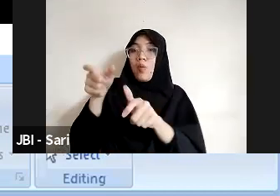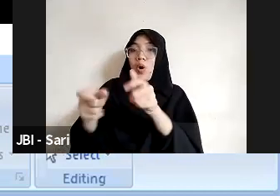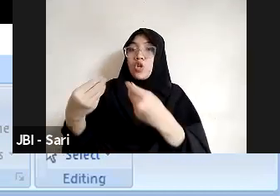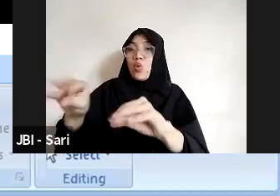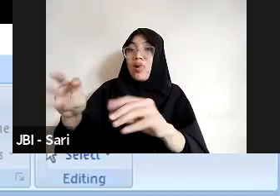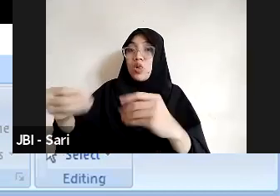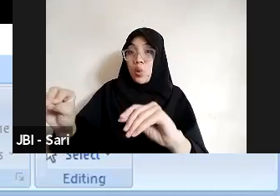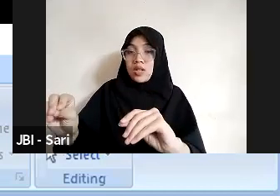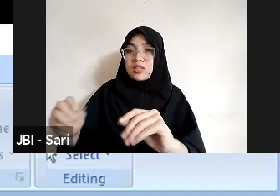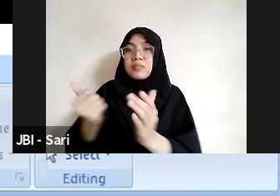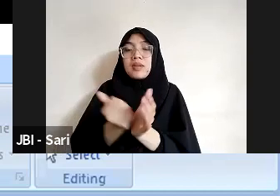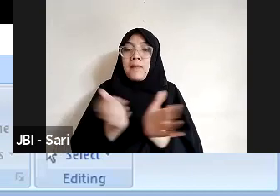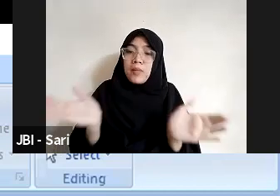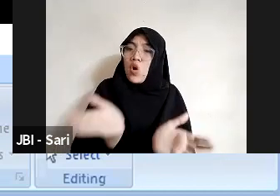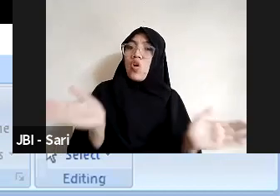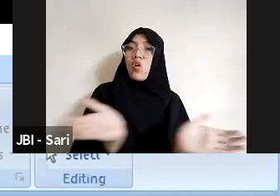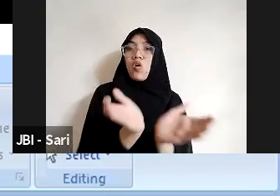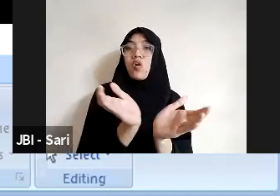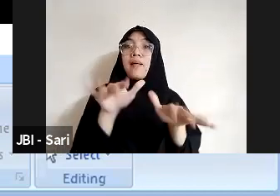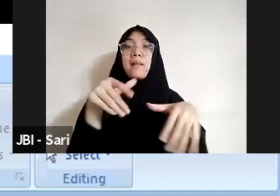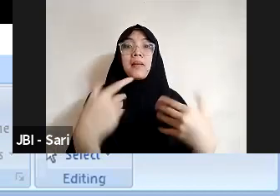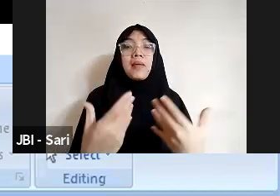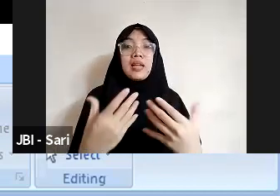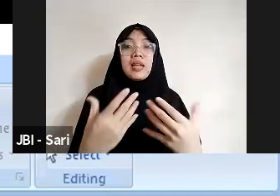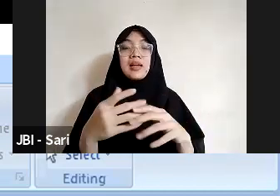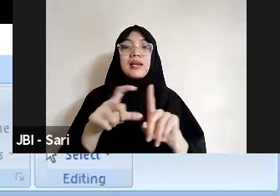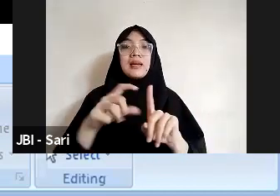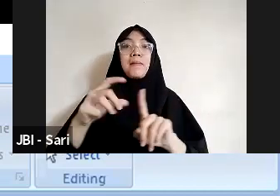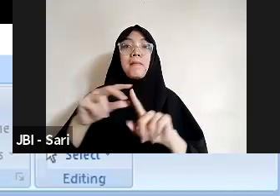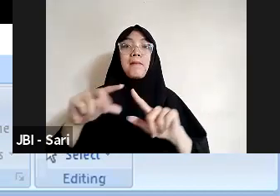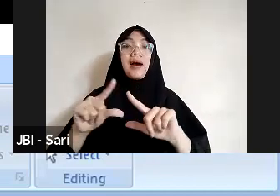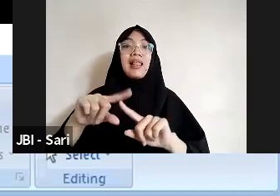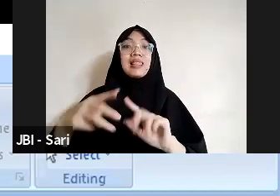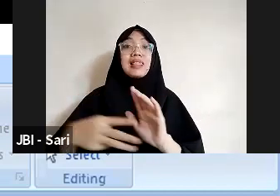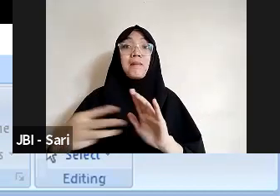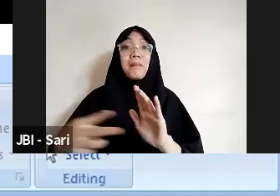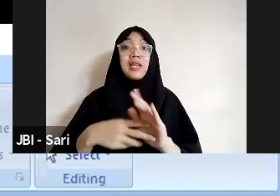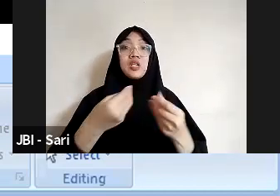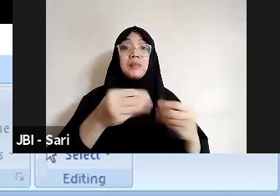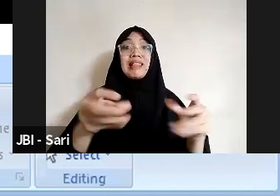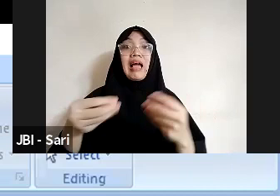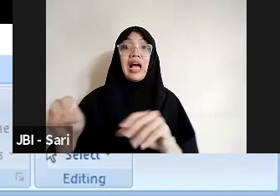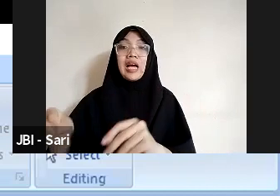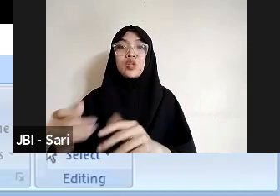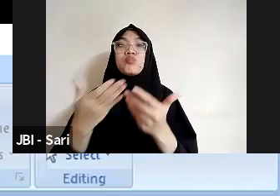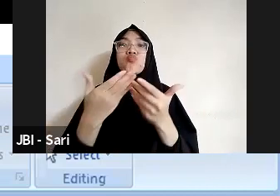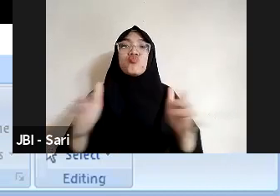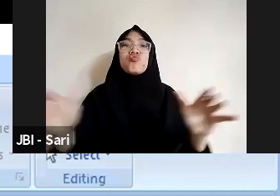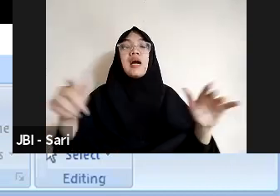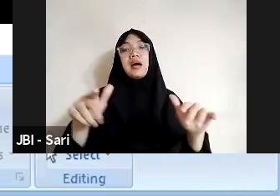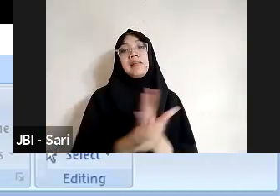justru memang mendorong bagaimana Departemen Perdagangan itu membuka peluang ini, dan bukan kemudian pertanian yang